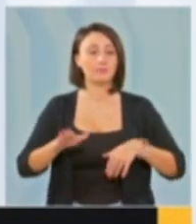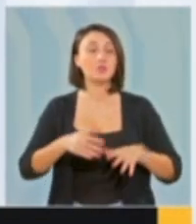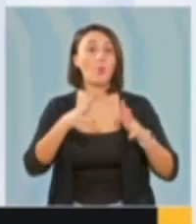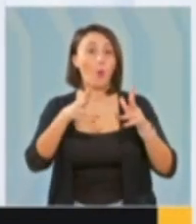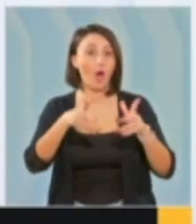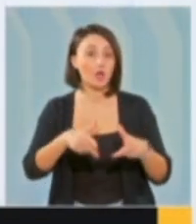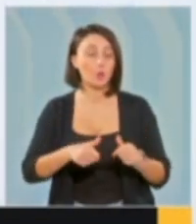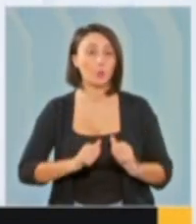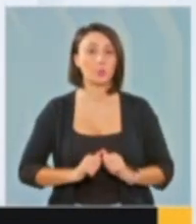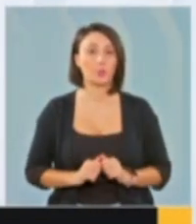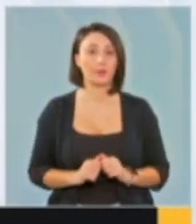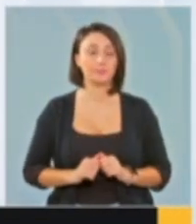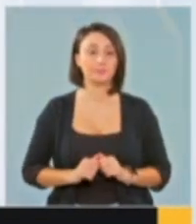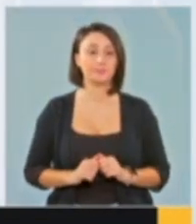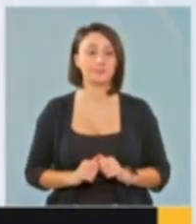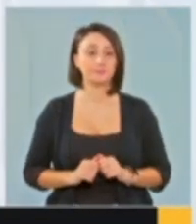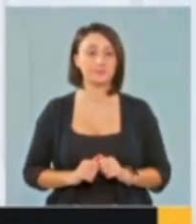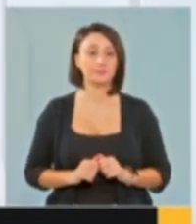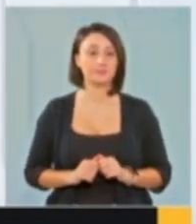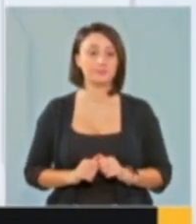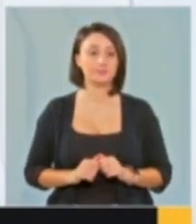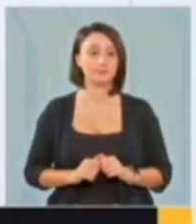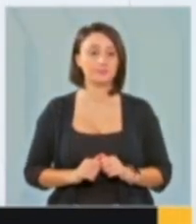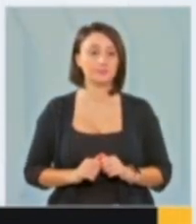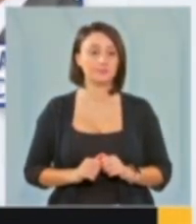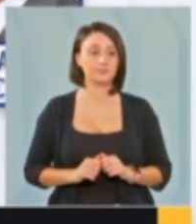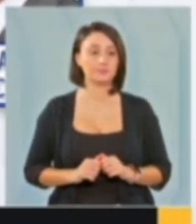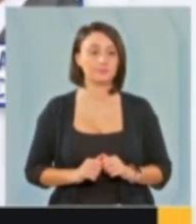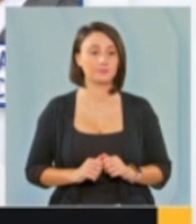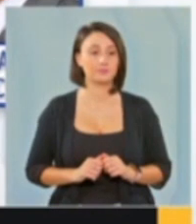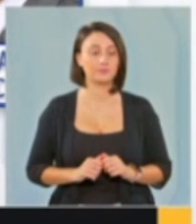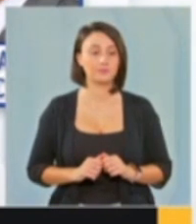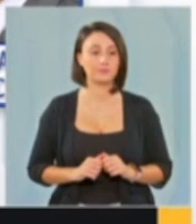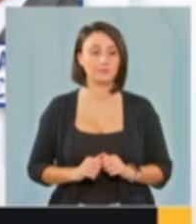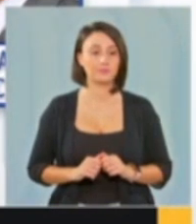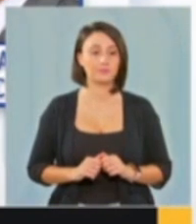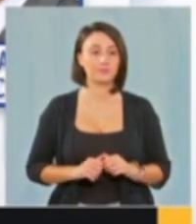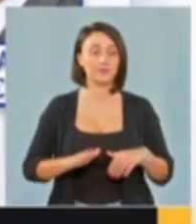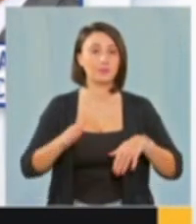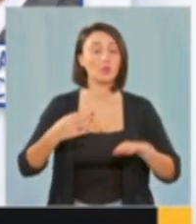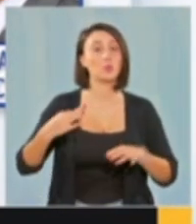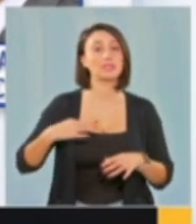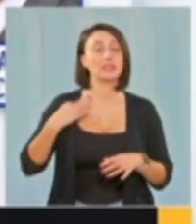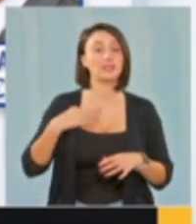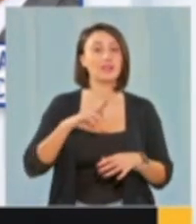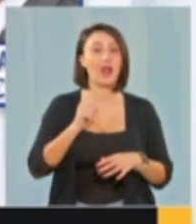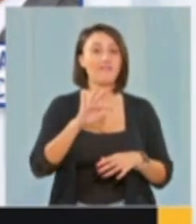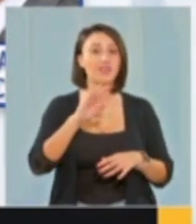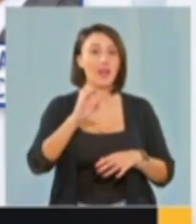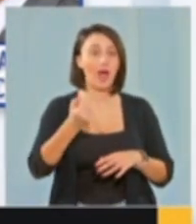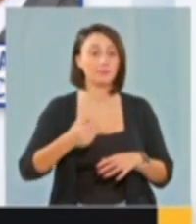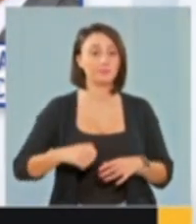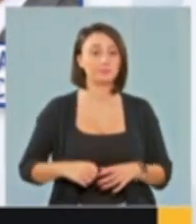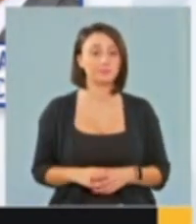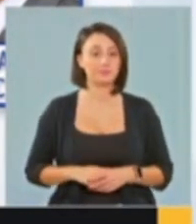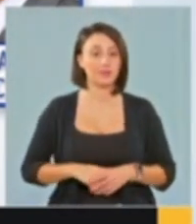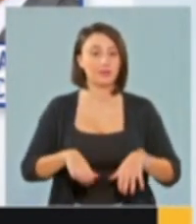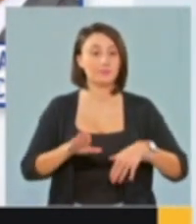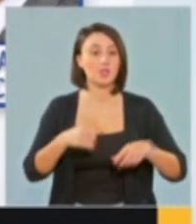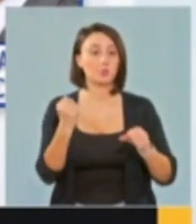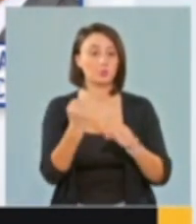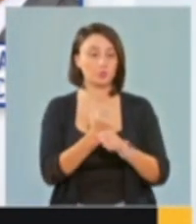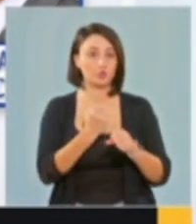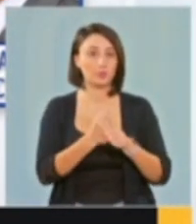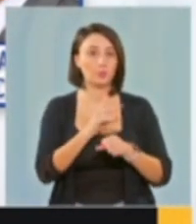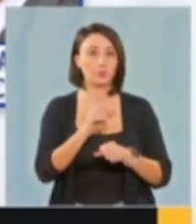Agriculturii și dezvoltării rurale Adrian cheznoiu Ministerul Sănătății Alexandru Rafila Ministerul